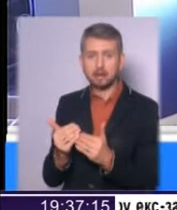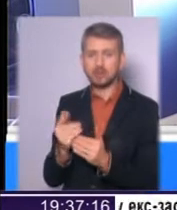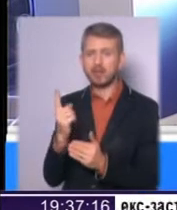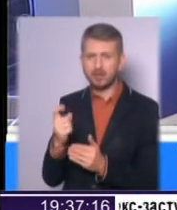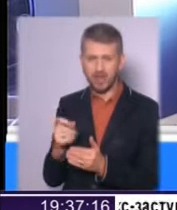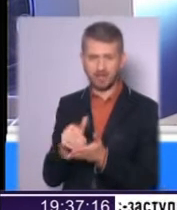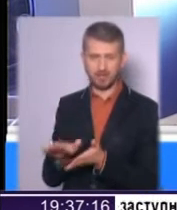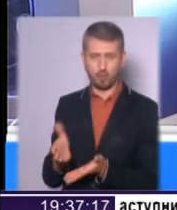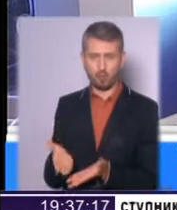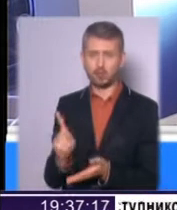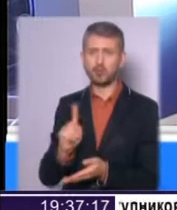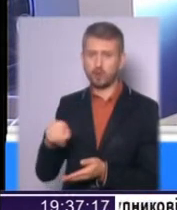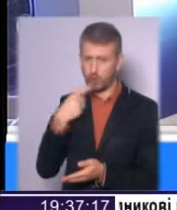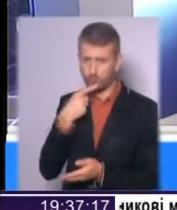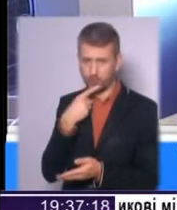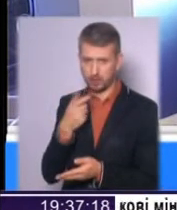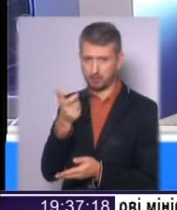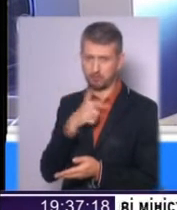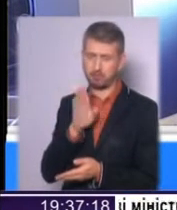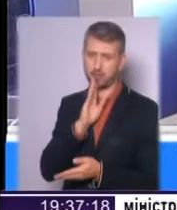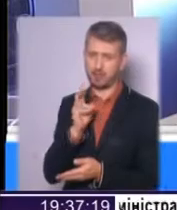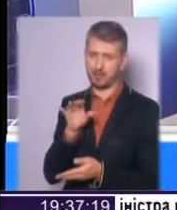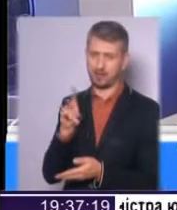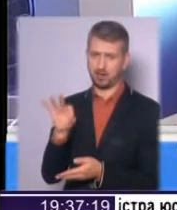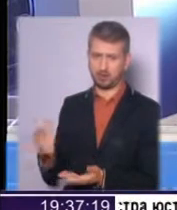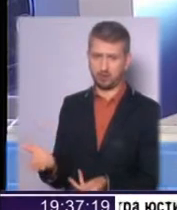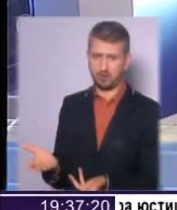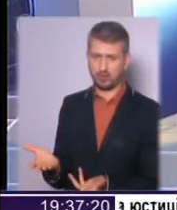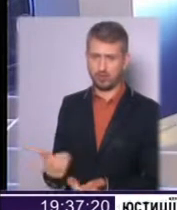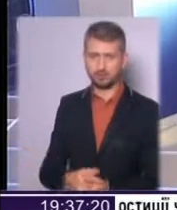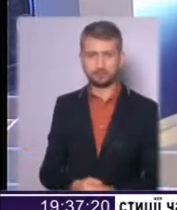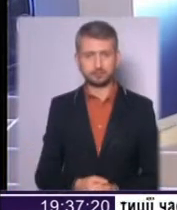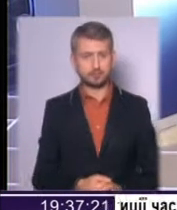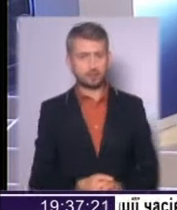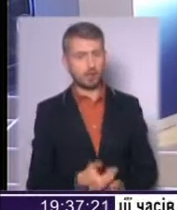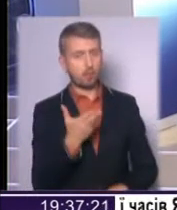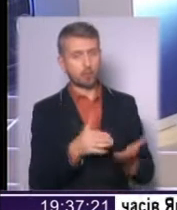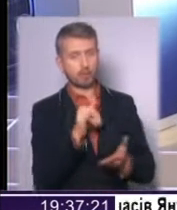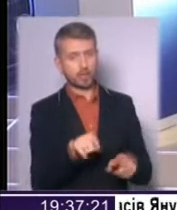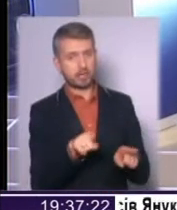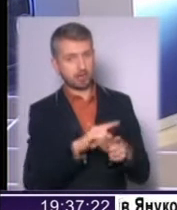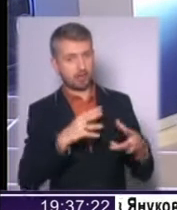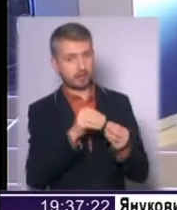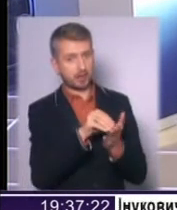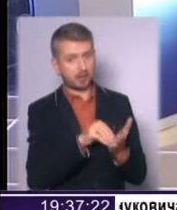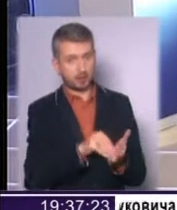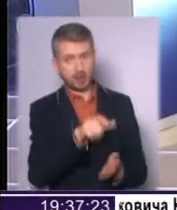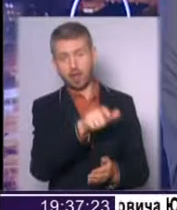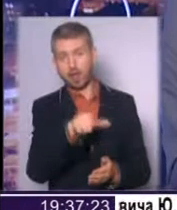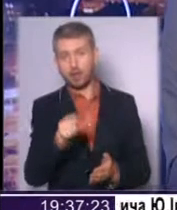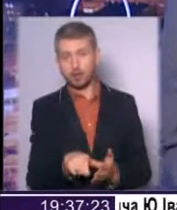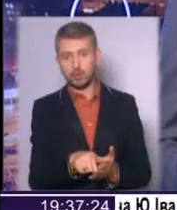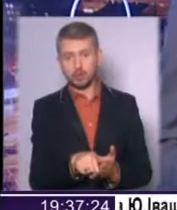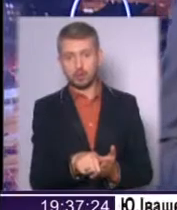Ну неправда, Катерина, ну неправда. Буквально позавчора мала розмову з директором департаменту соціального